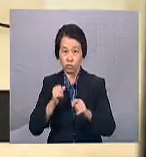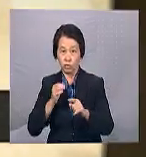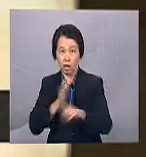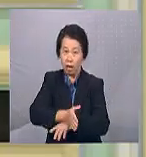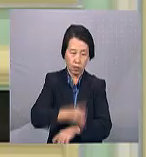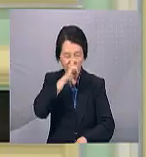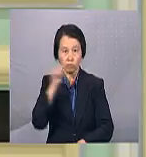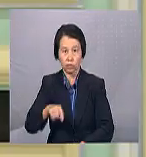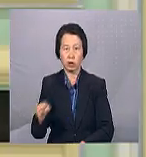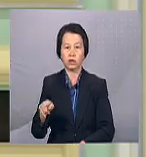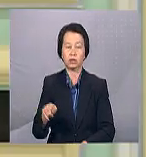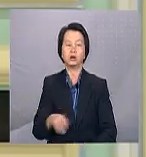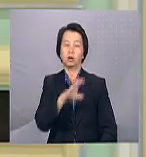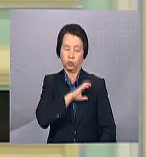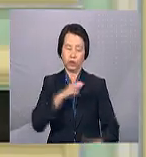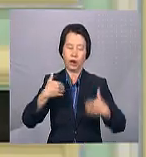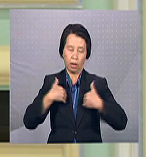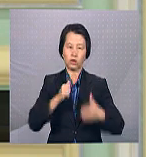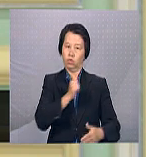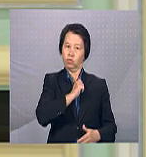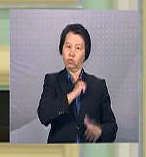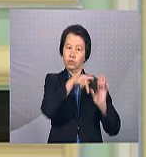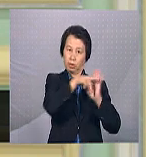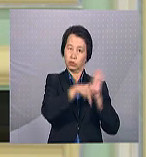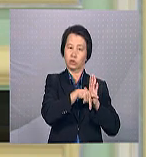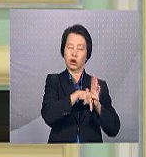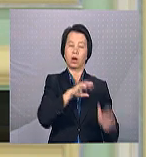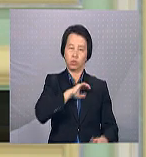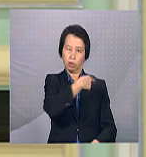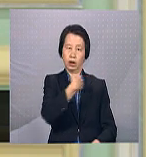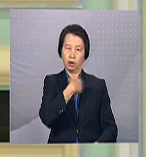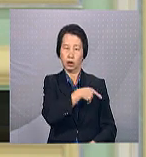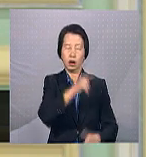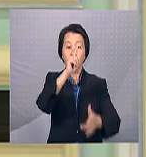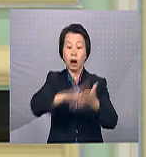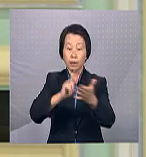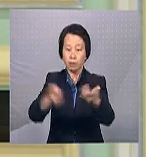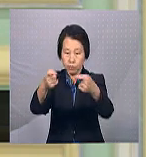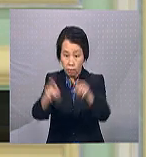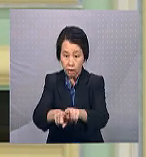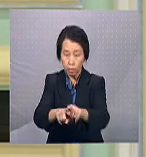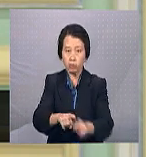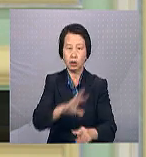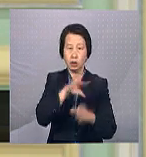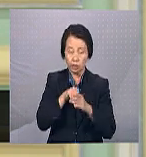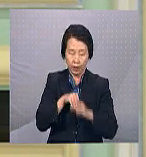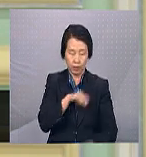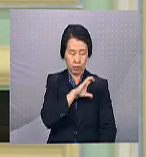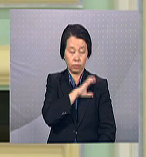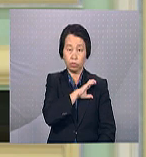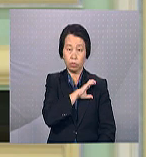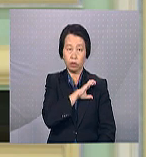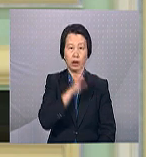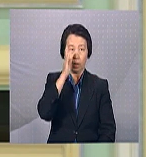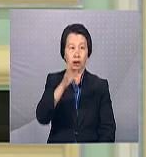Polis ada peraturan mereka sendiri. Jadi setiap apa yang berlaku yang melibatkan anggota dan sebagainya